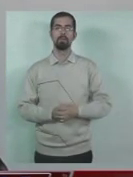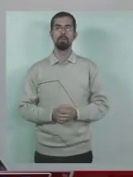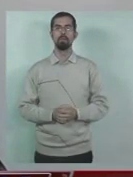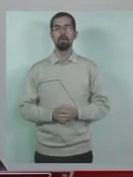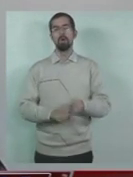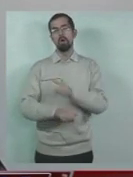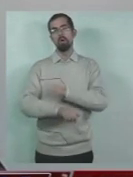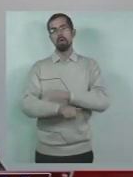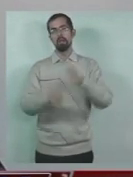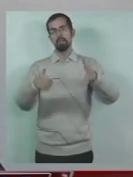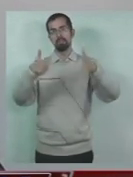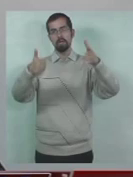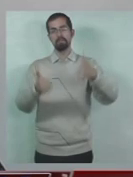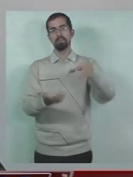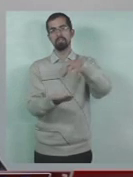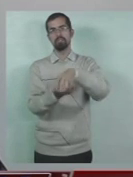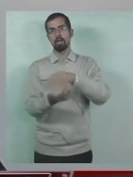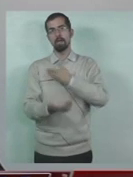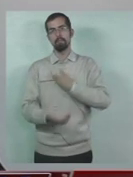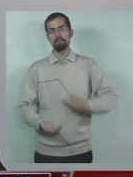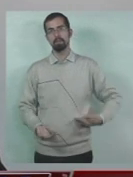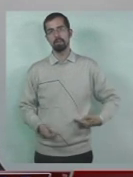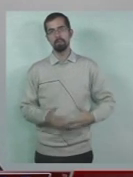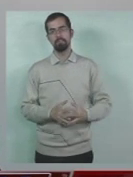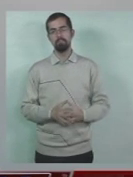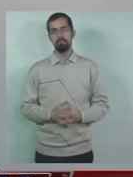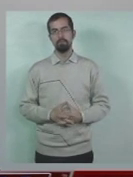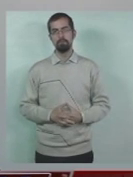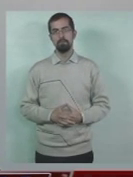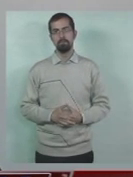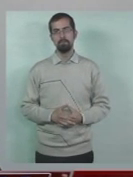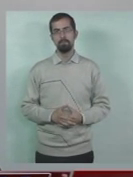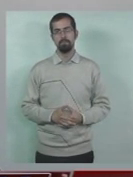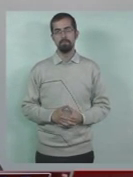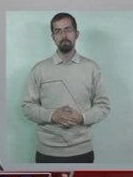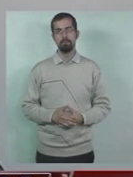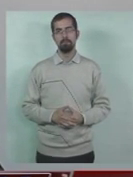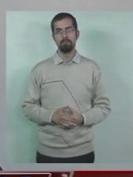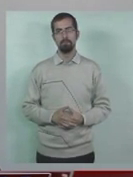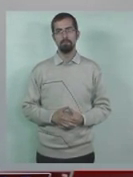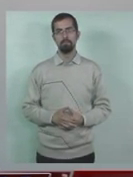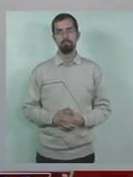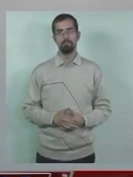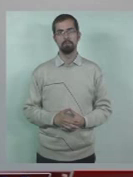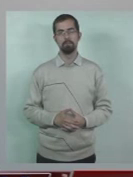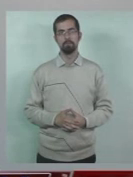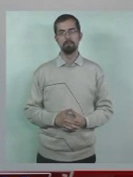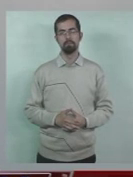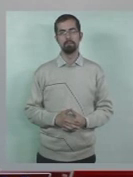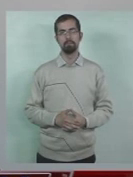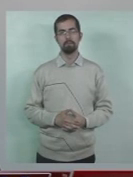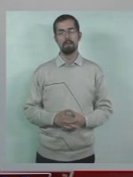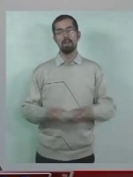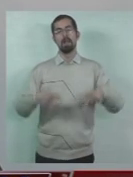începând cu orele 16, în sala primăriei. După care se va derula concursul în